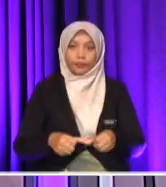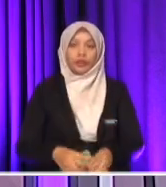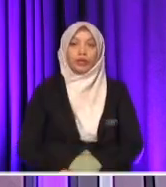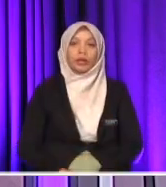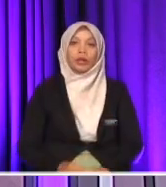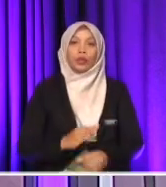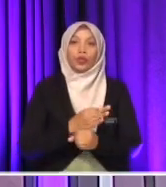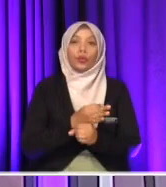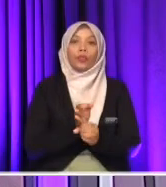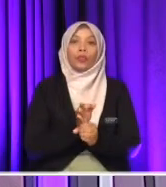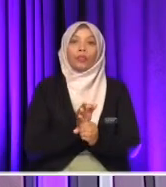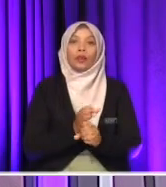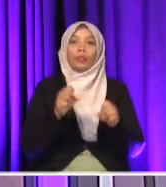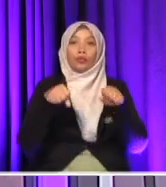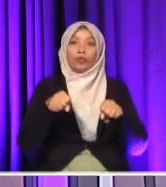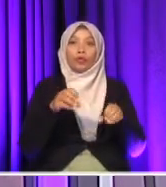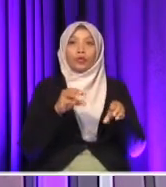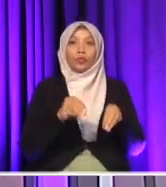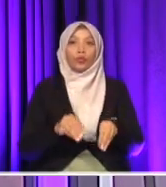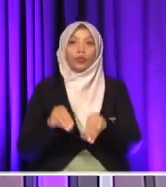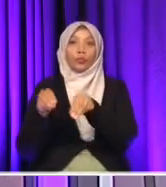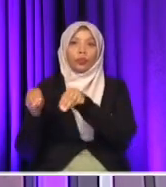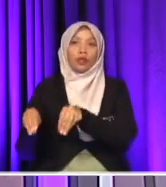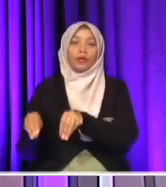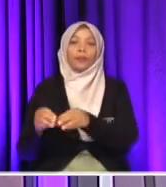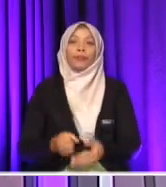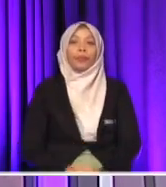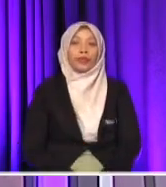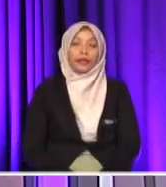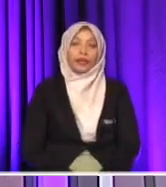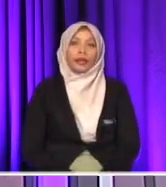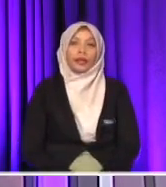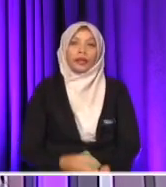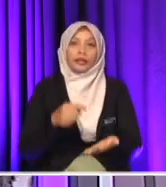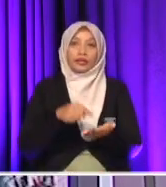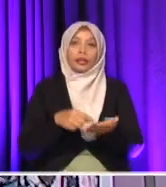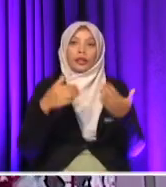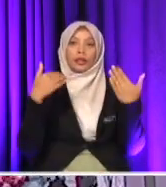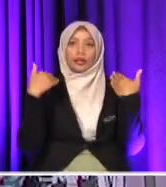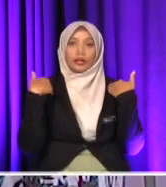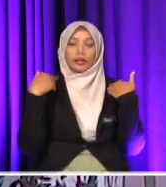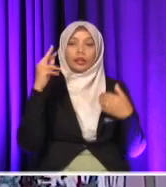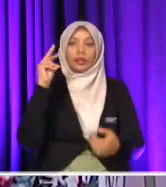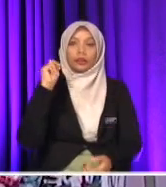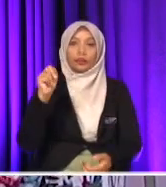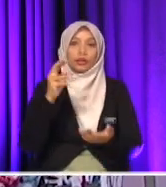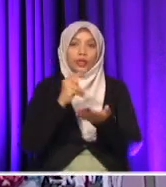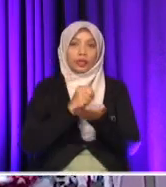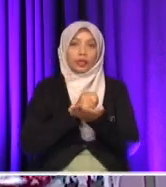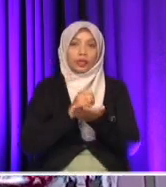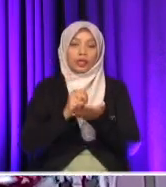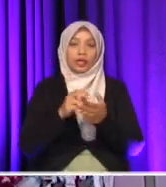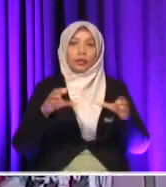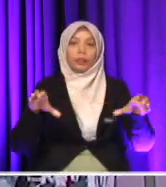pemuat boleh ubah. Okey. Okey. Ini adalah kaedah menentukan nilai